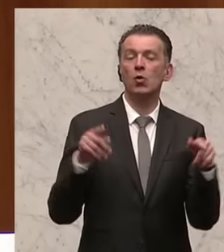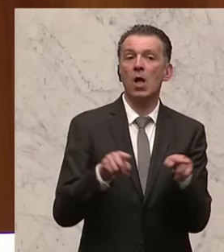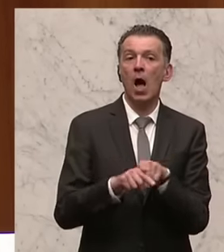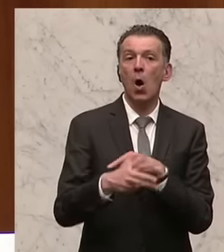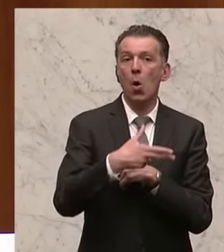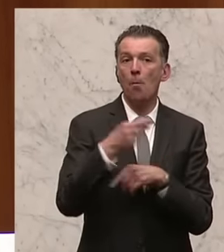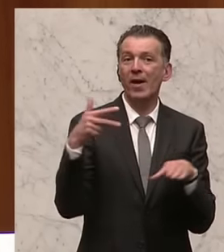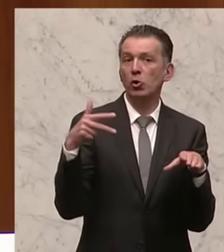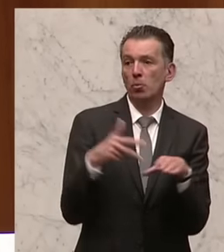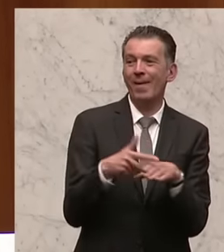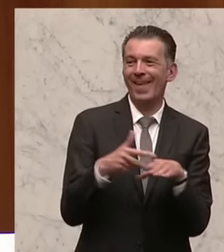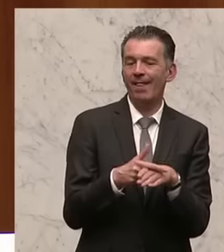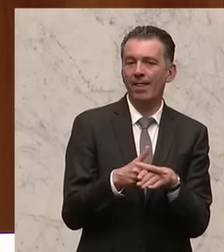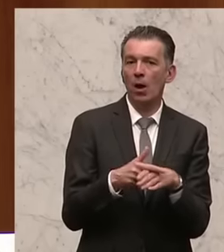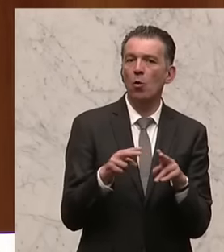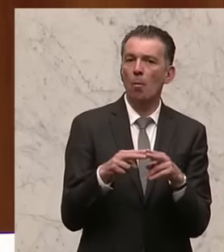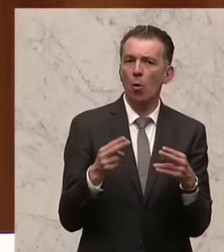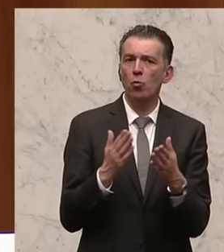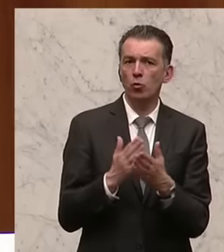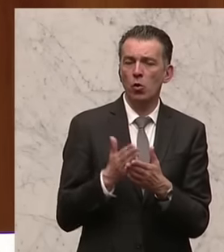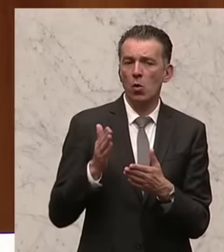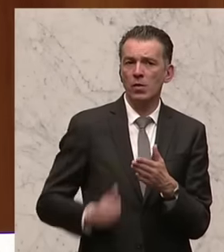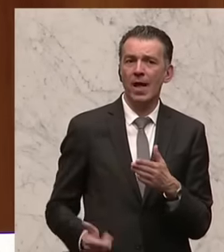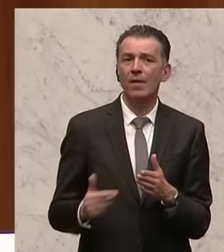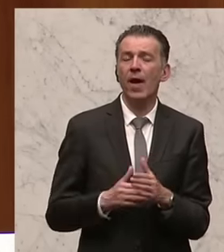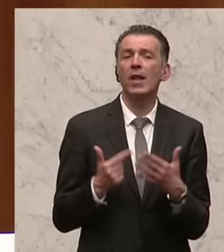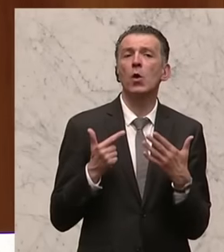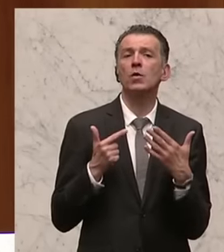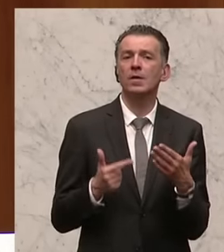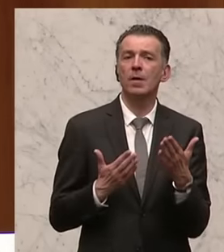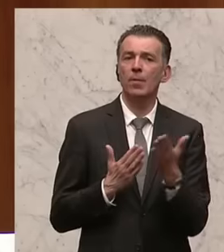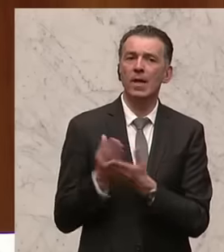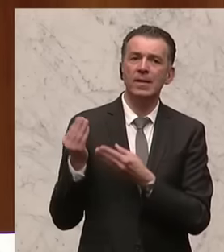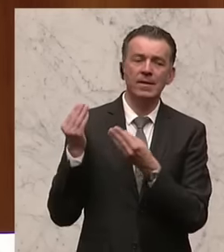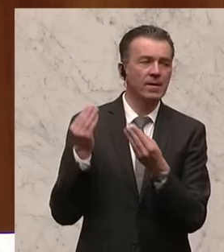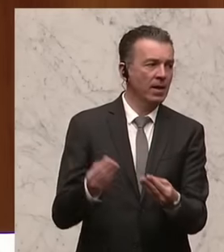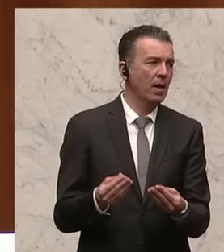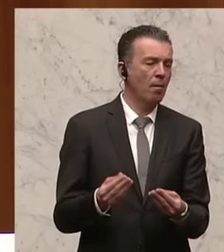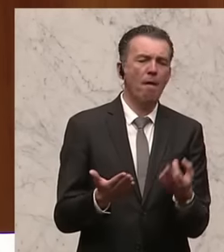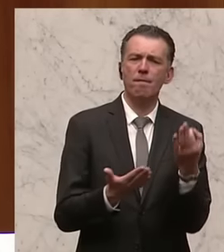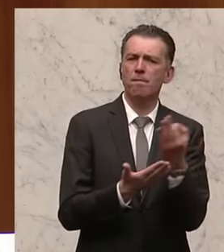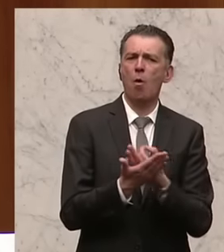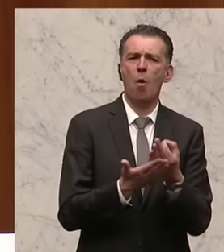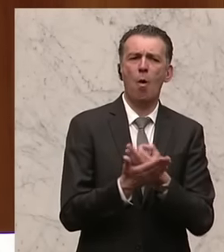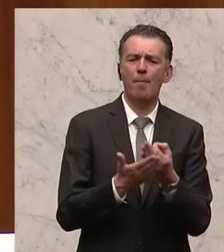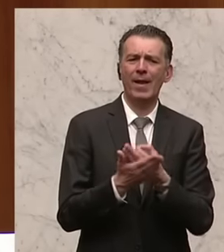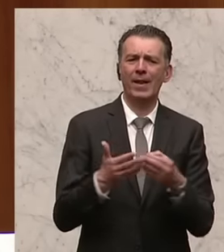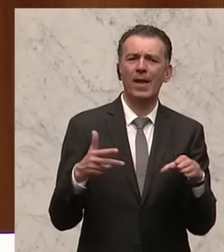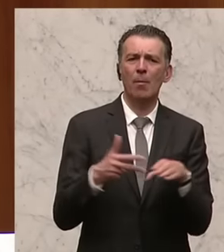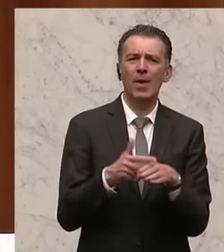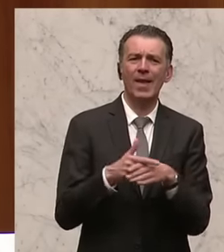mit Behinderung erfüllt der Bund bereits seit 2007 als Dienstgeber vorbildlich die Vorgaben